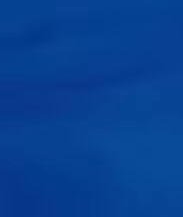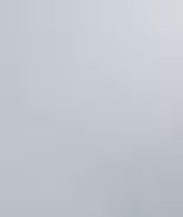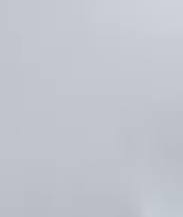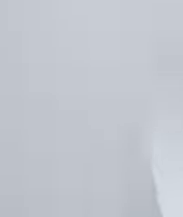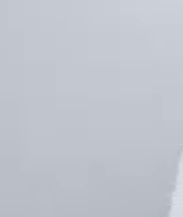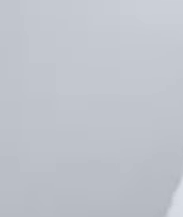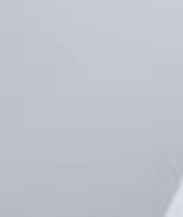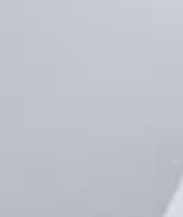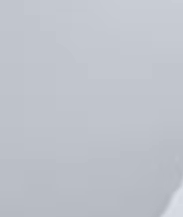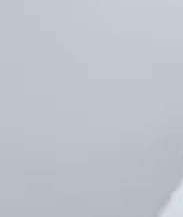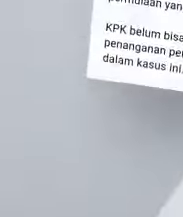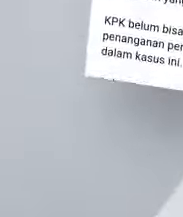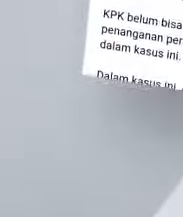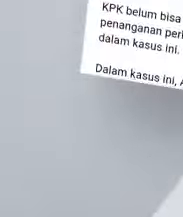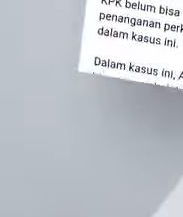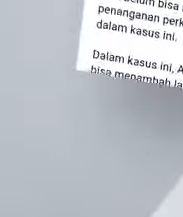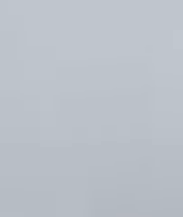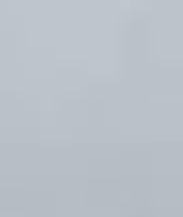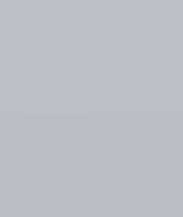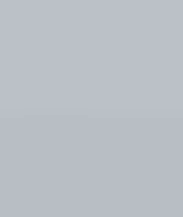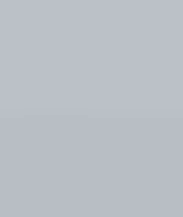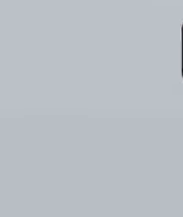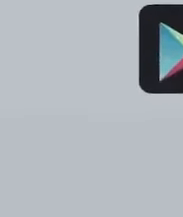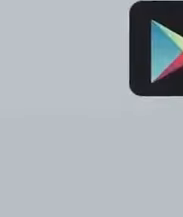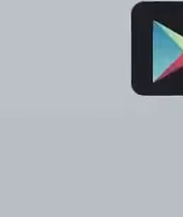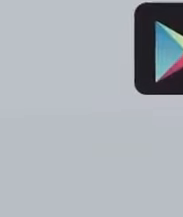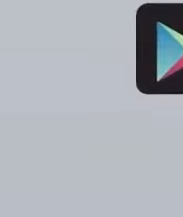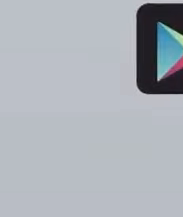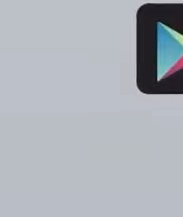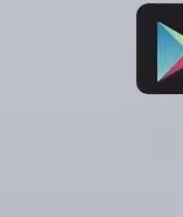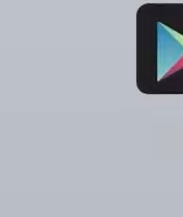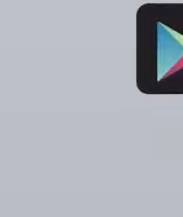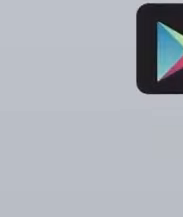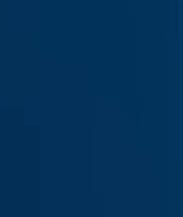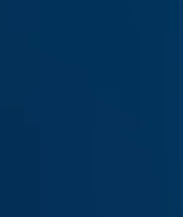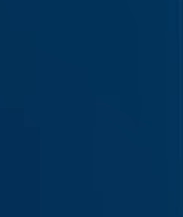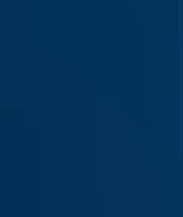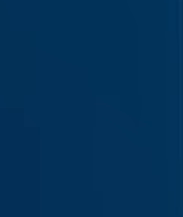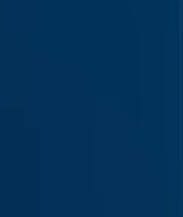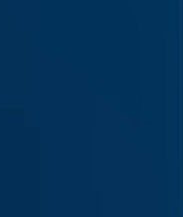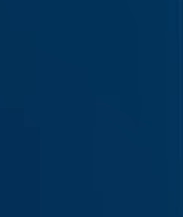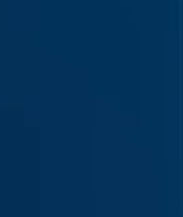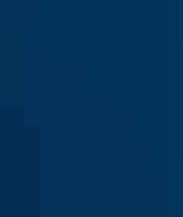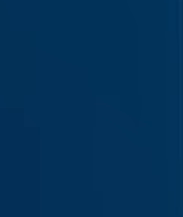jelajahi cara baru mendapatkan informasi download Metro TV extend sekarang